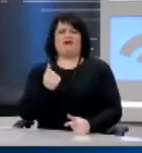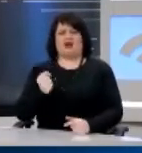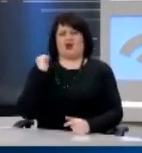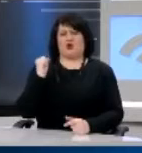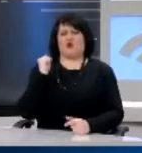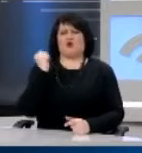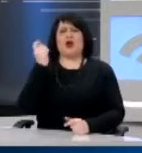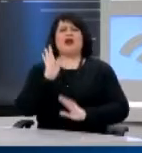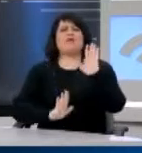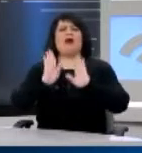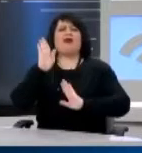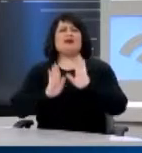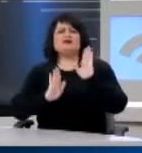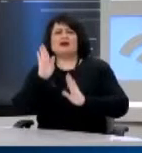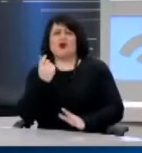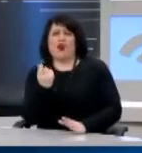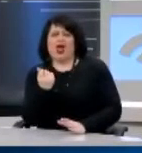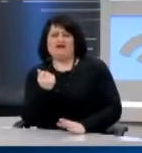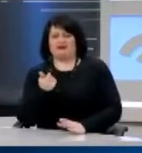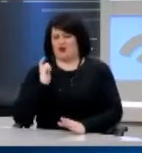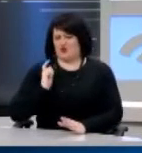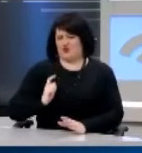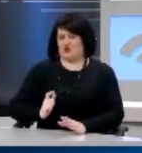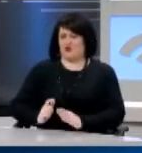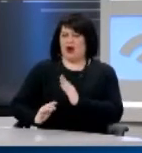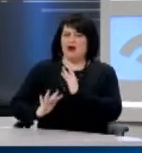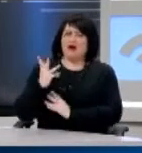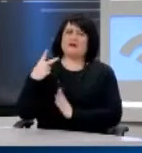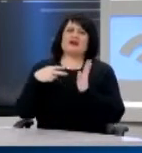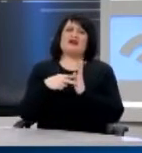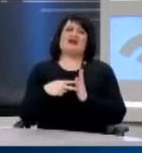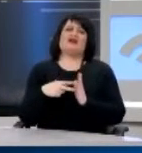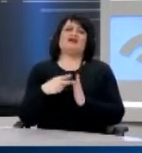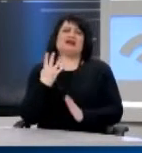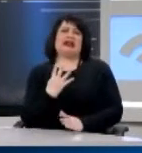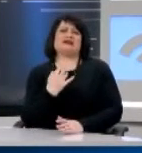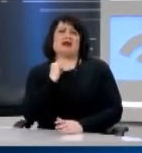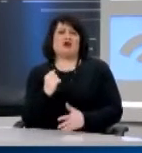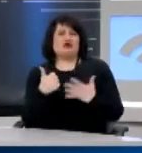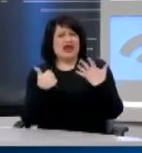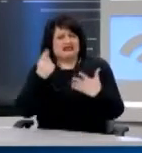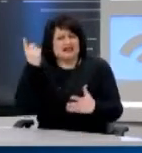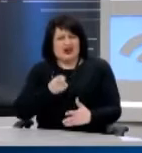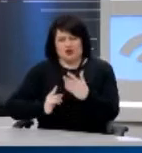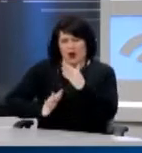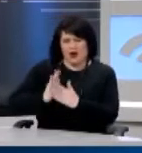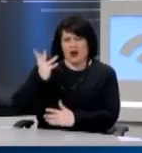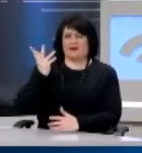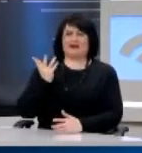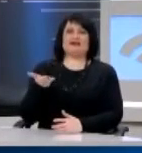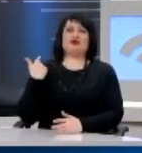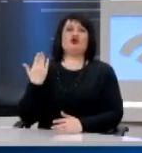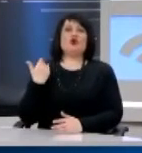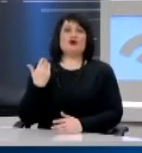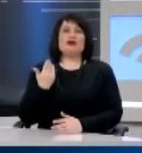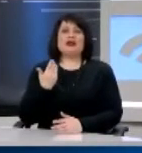ρυθμών ανάπτυξης του 4 και του 6% είχαμε αυτές τις χαμηλές, τις χαμηλότερες δαπάνες στην Ευρωπαϊκή Ένωση για το